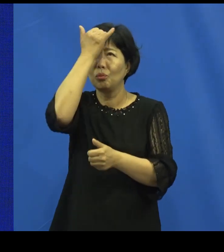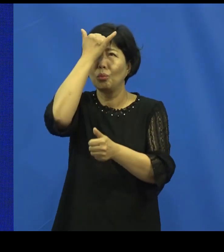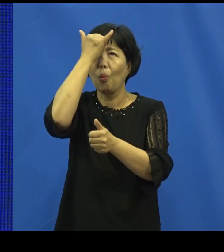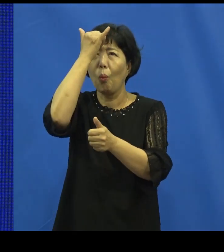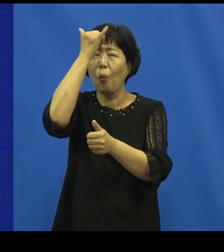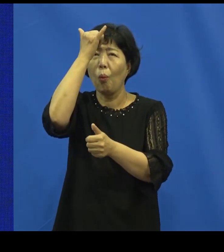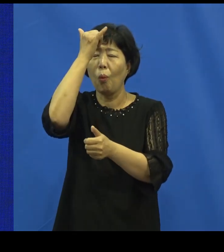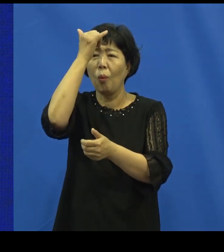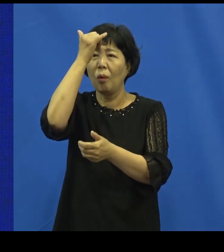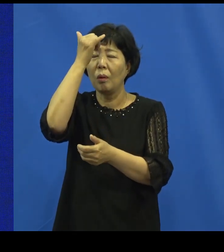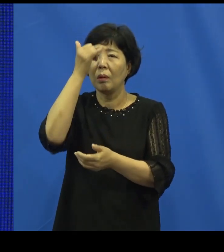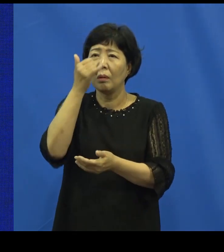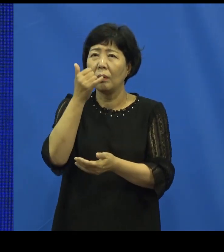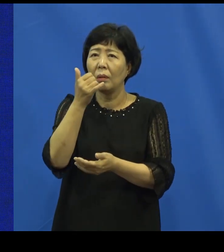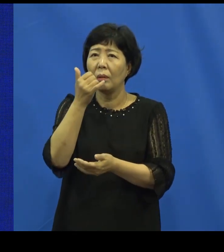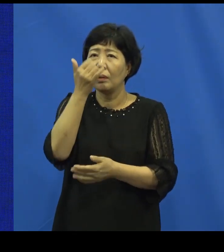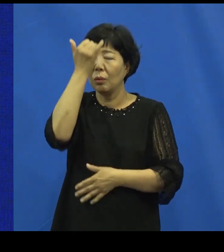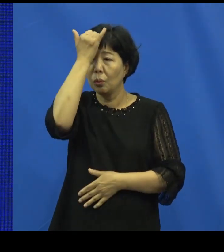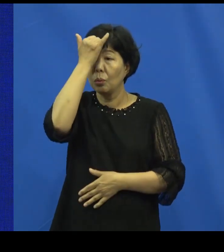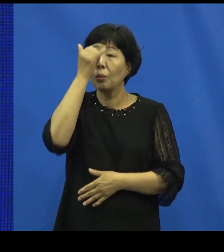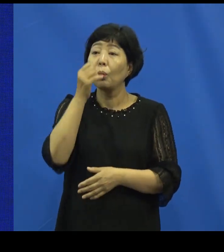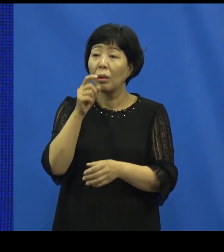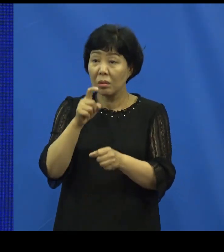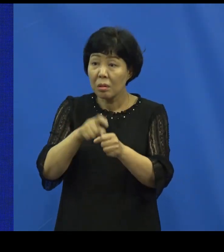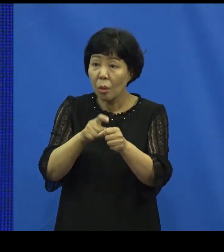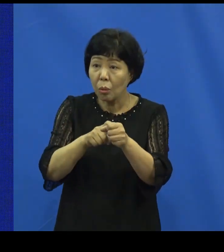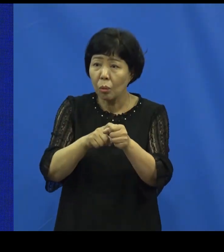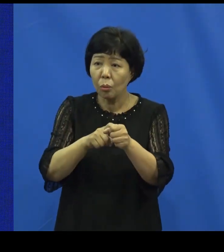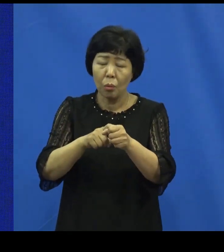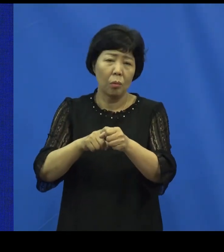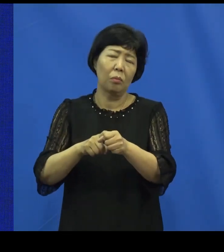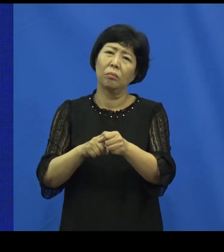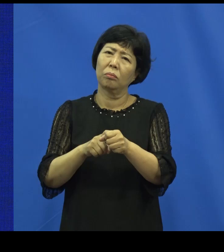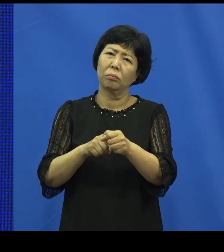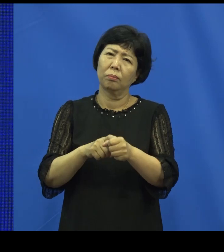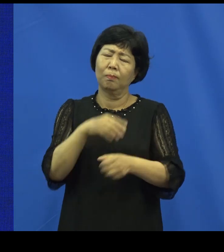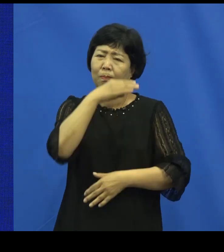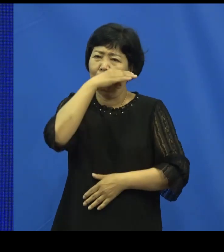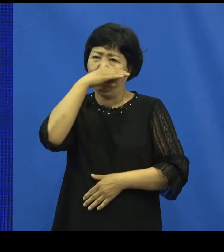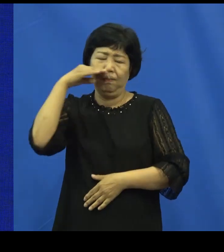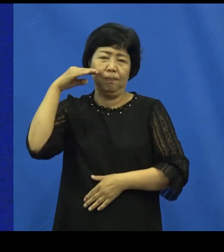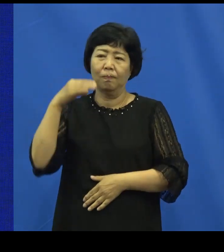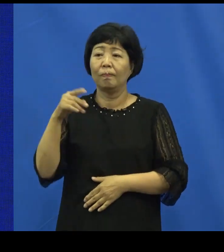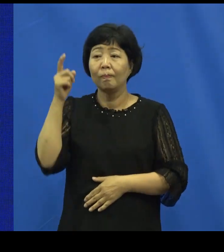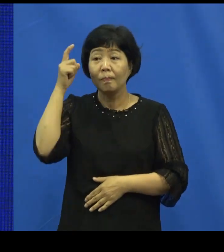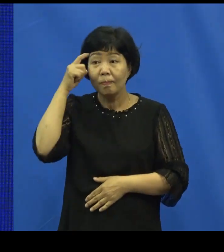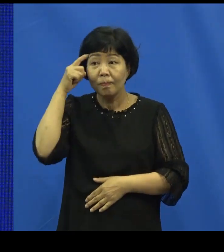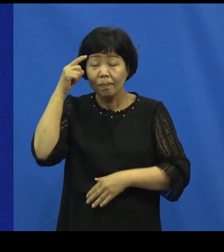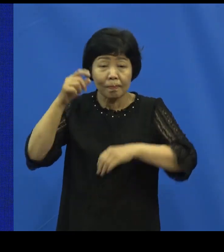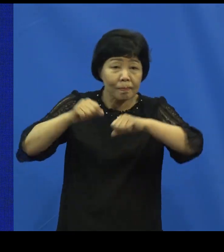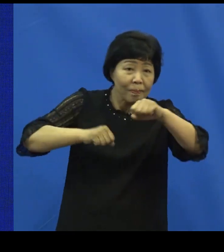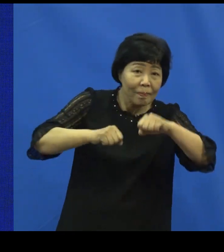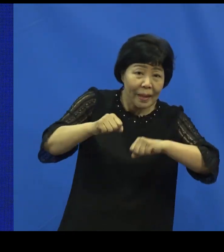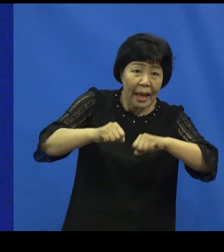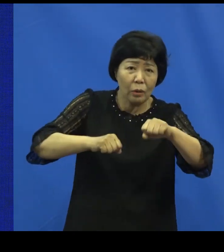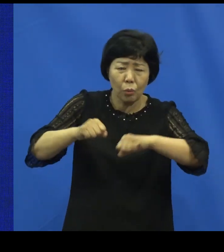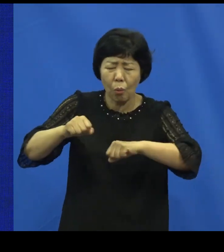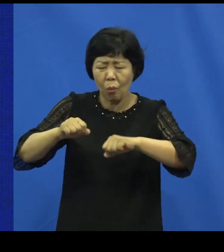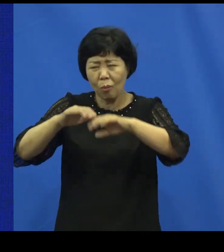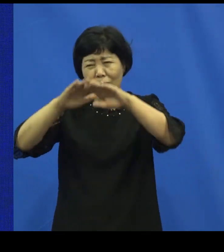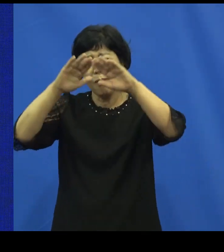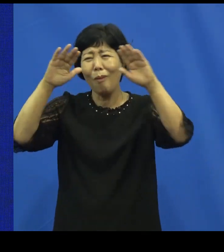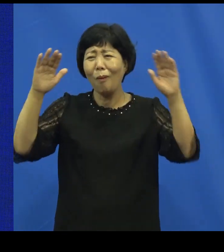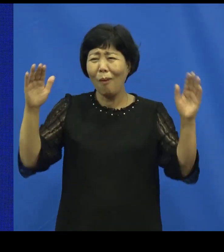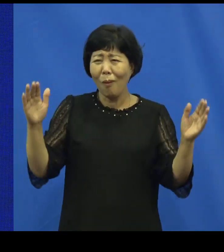도덕적으로 그 삶이, 그 생각이, 행동이, 그의 삶의